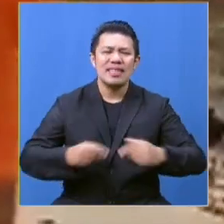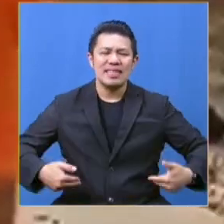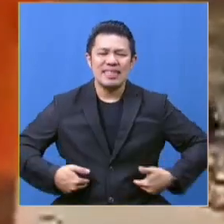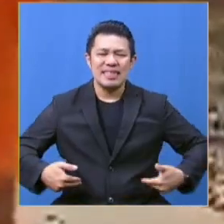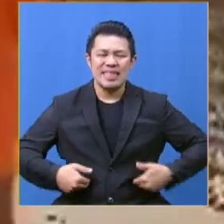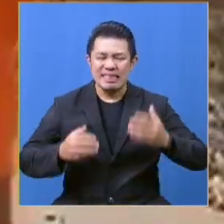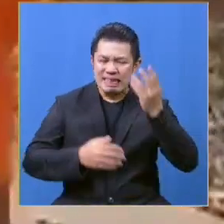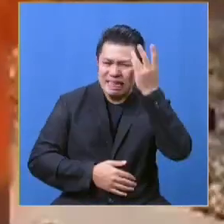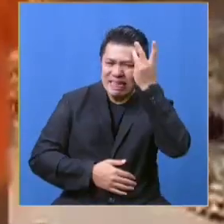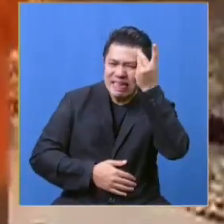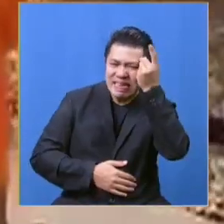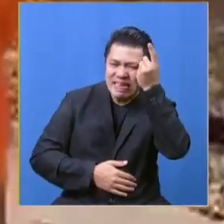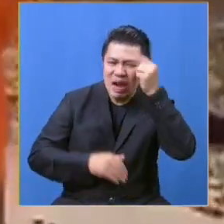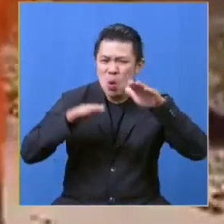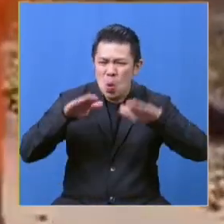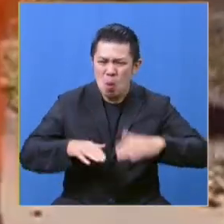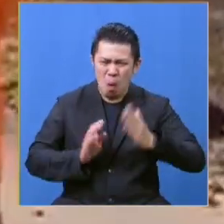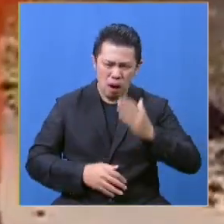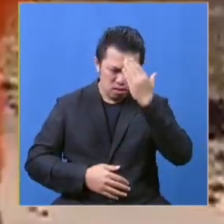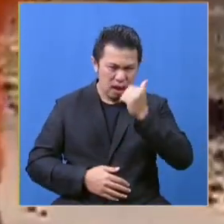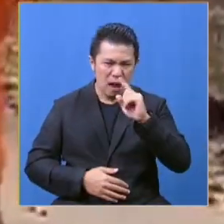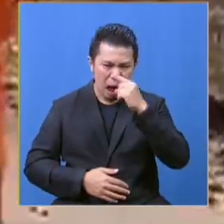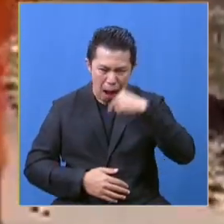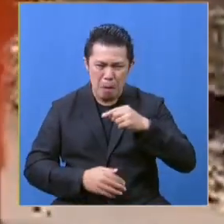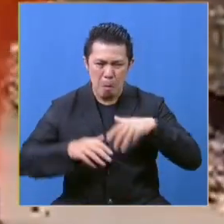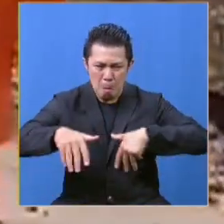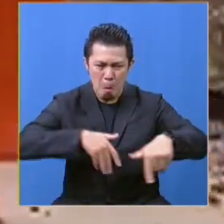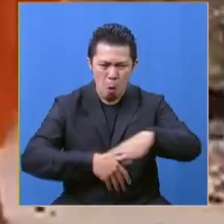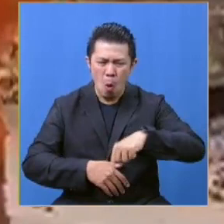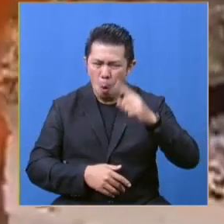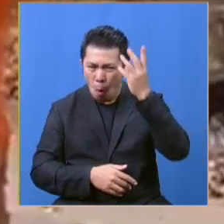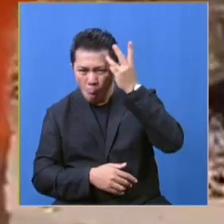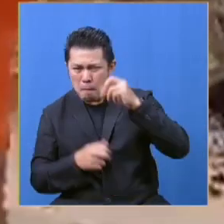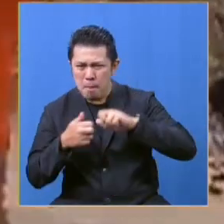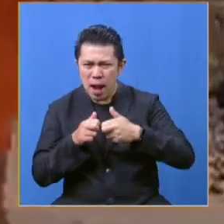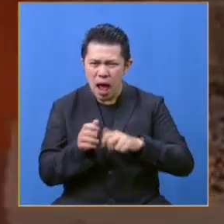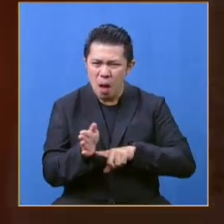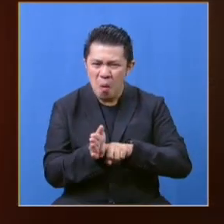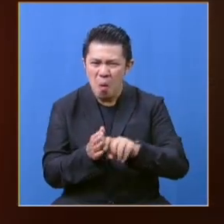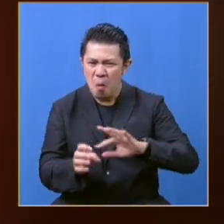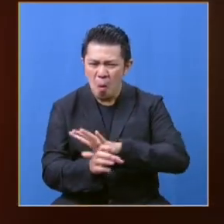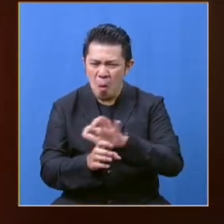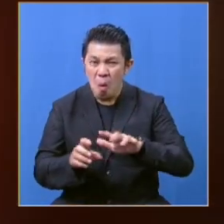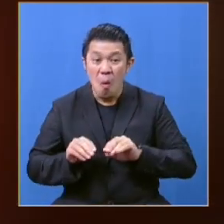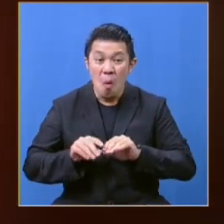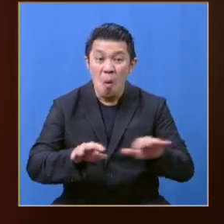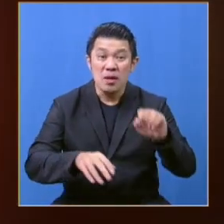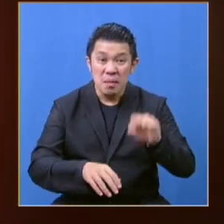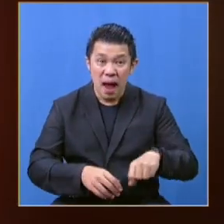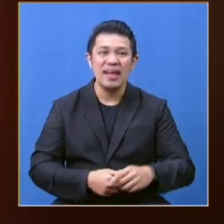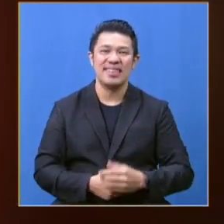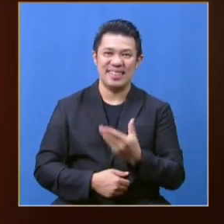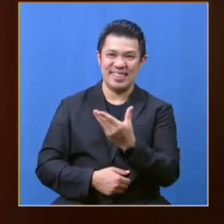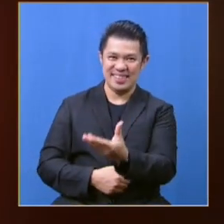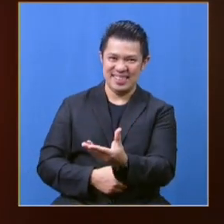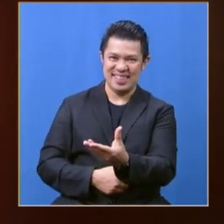งที่คนไทยเผชิญกับการแพร่ระบาดของไวรัสโควิด-19 นะคะแล้วทางโลกออนไลน์เขาก็มีการแชร์ภาพนิ่งอี